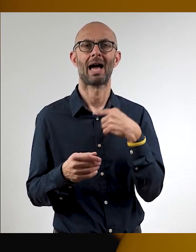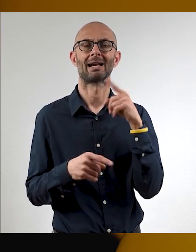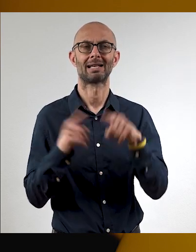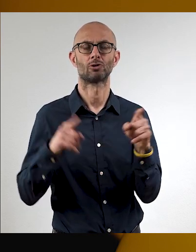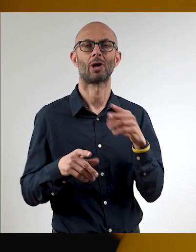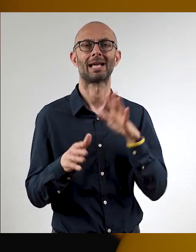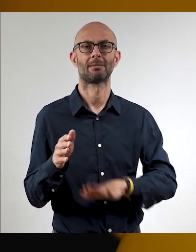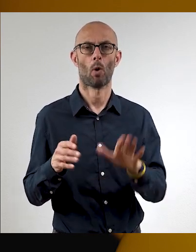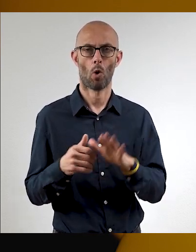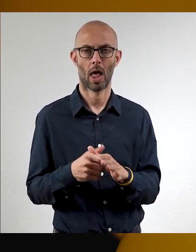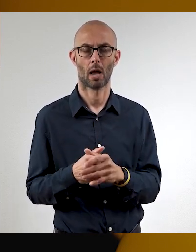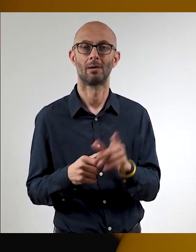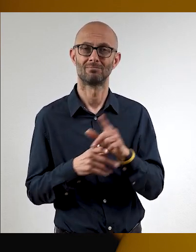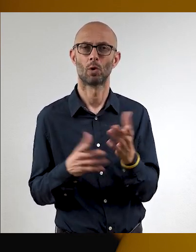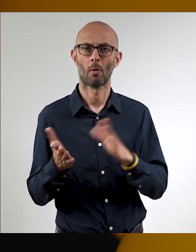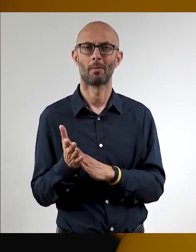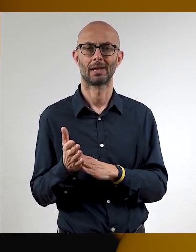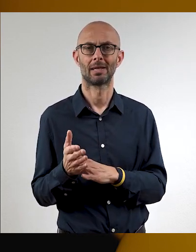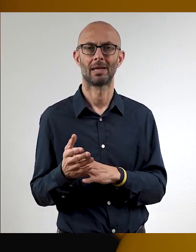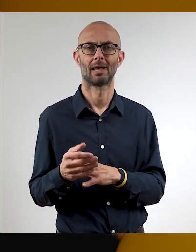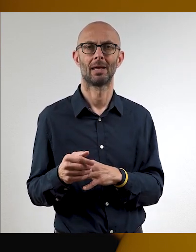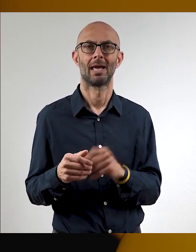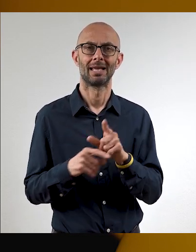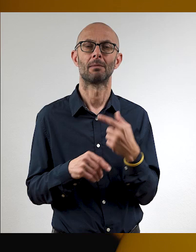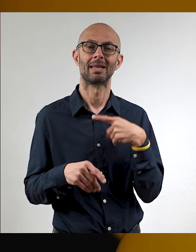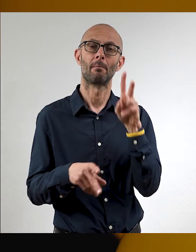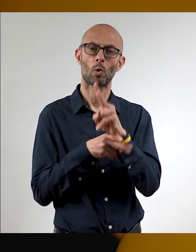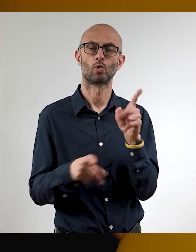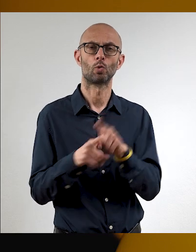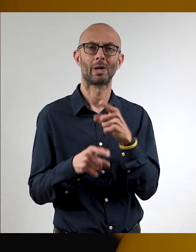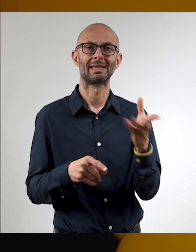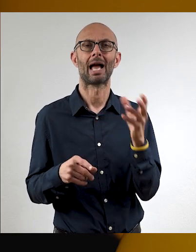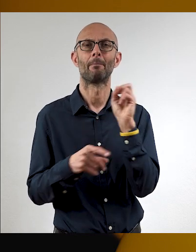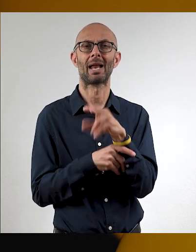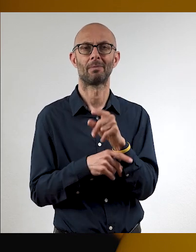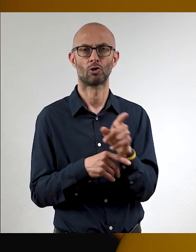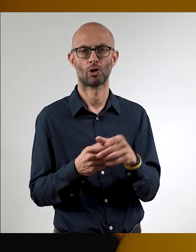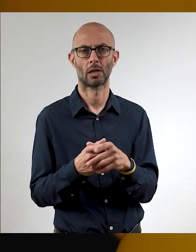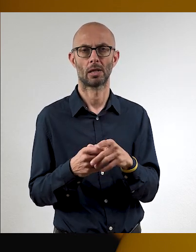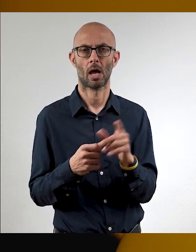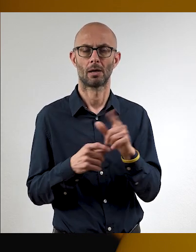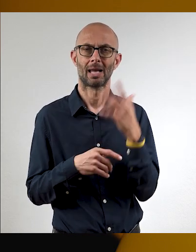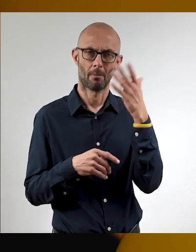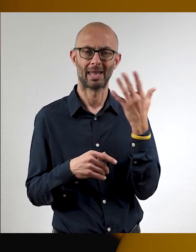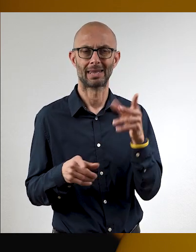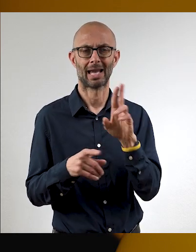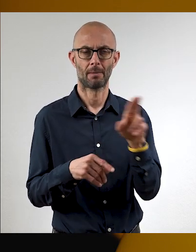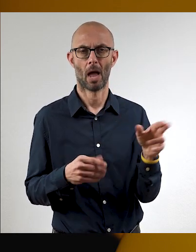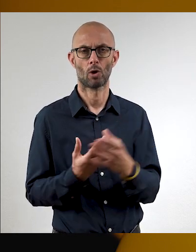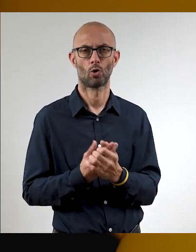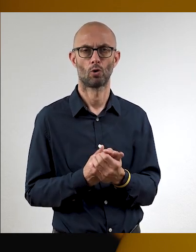različnega spola. Skratka, in biti pozorni tudi na neka prepričanja, ki jih imamo, a